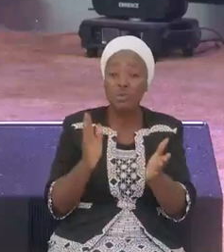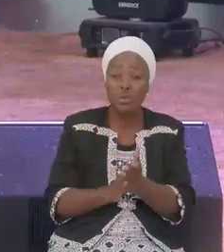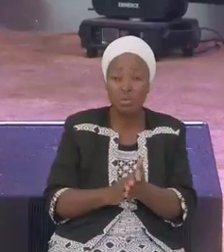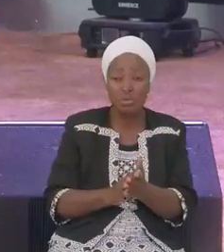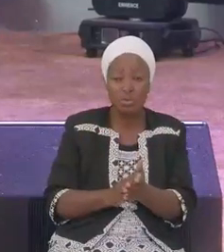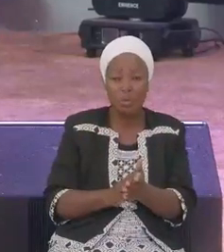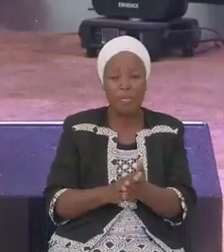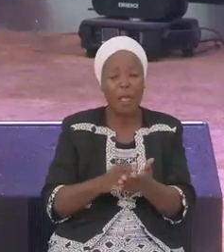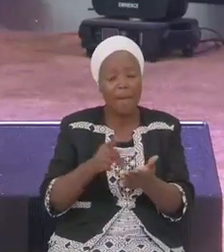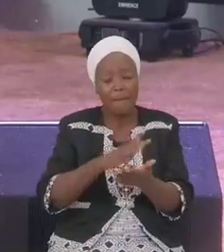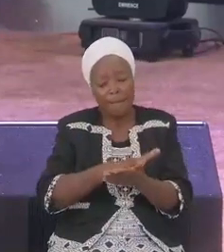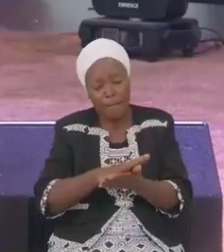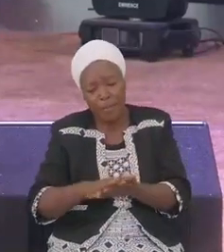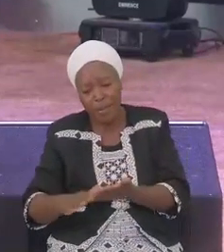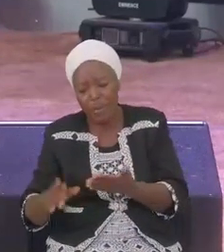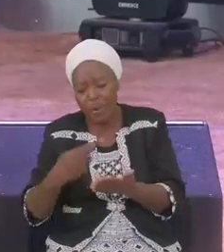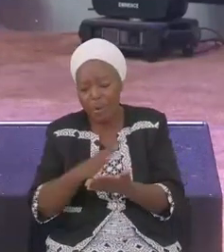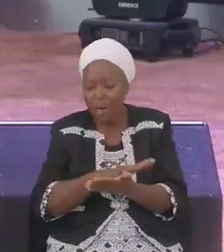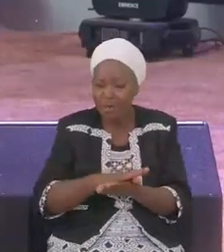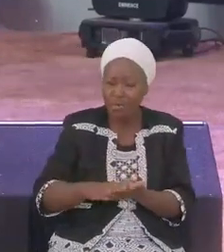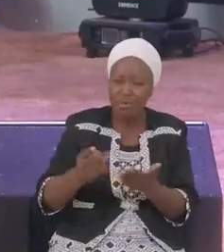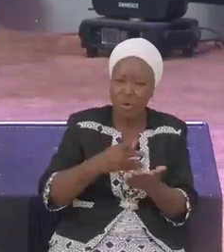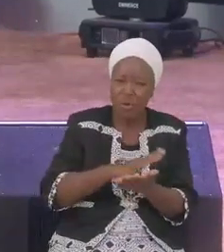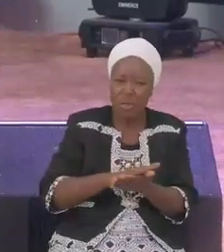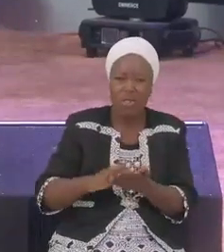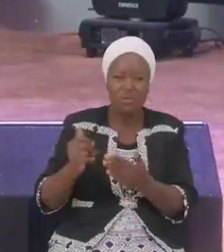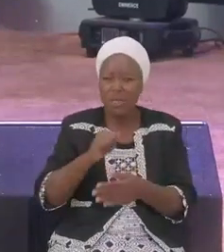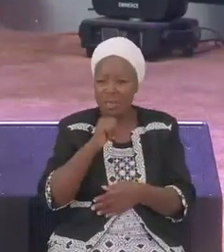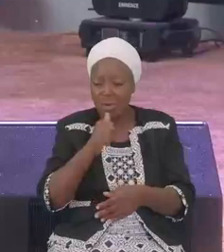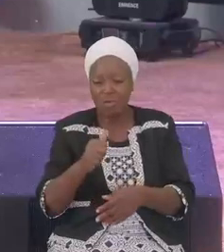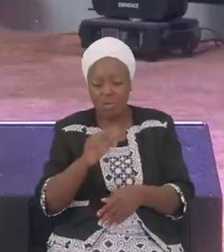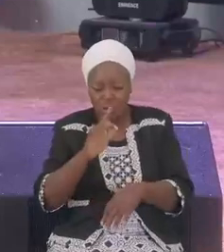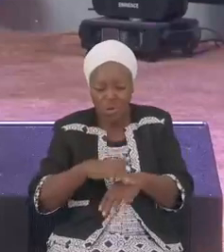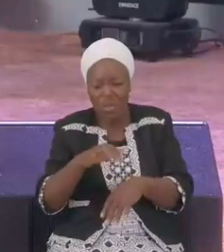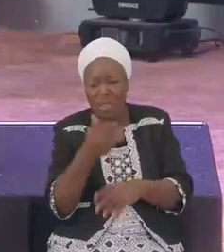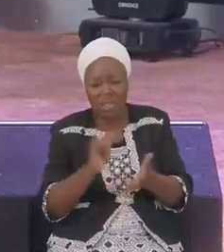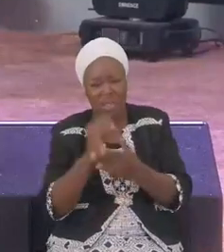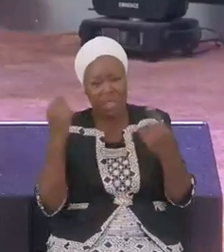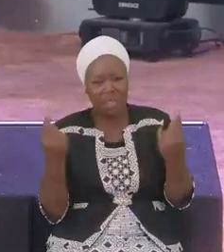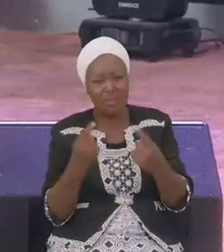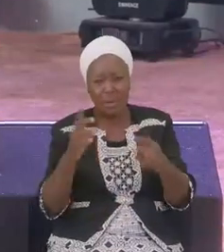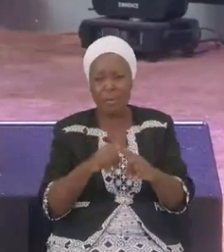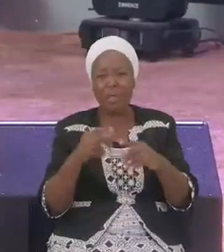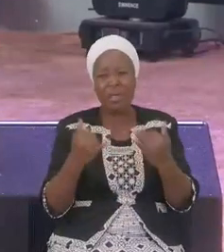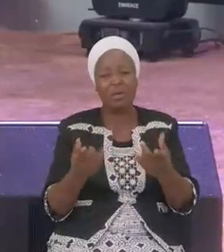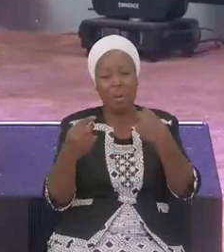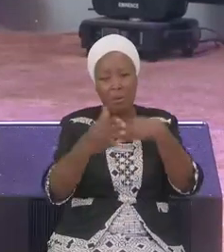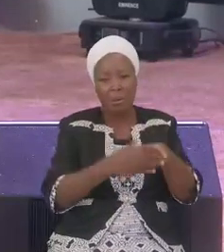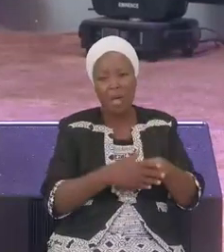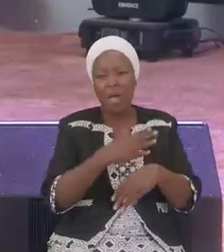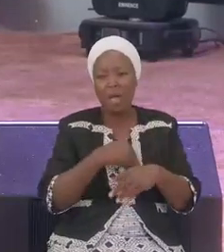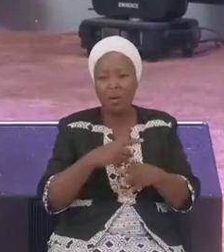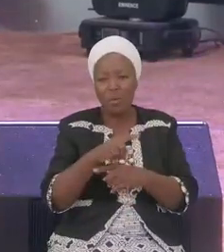pur, l'enfant était juste. Et l'enfant ne touche rien de mauvais. Maintenant, l'enfant est revenu.